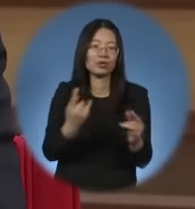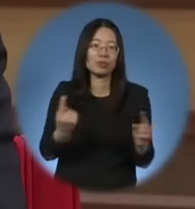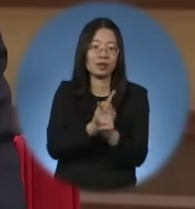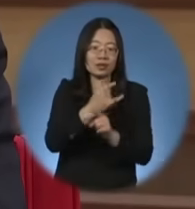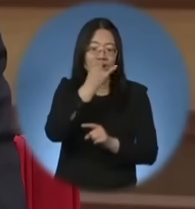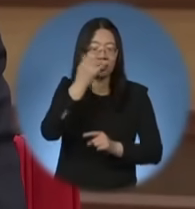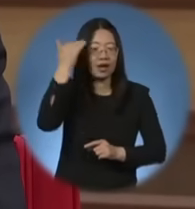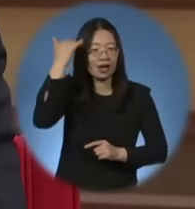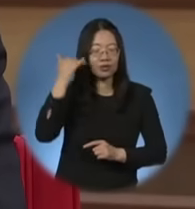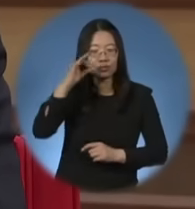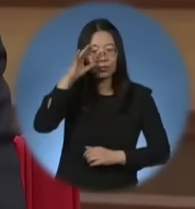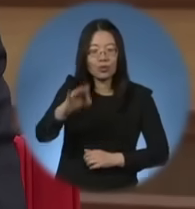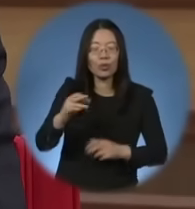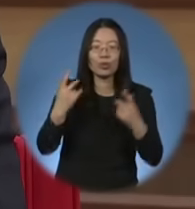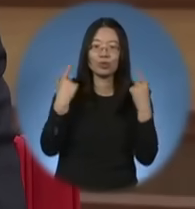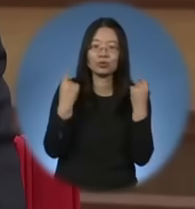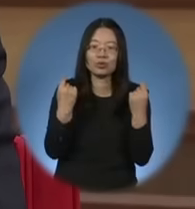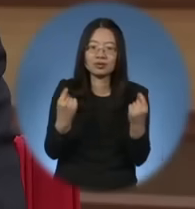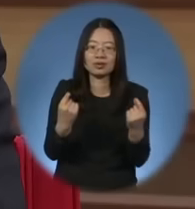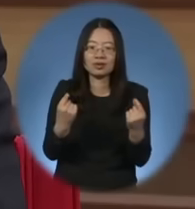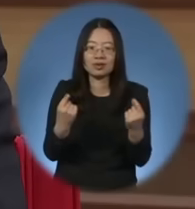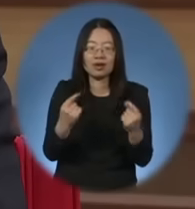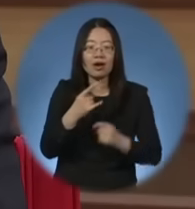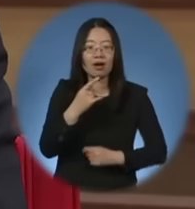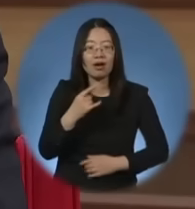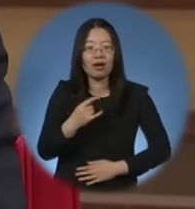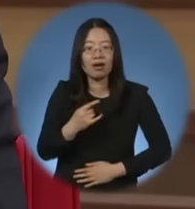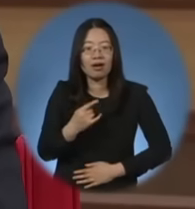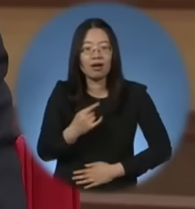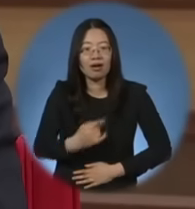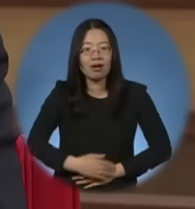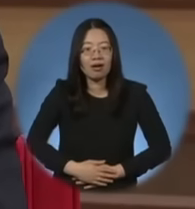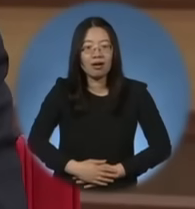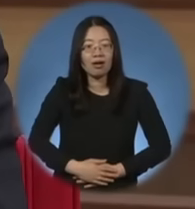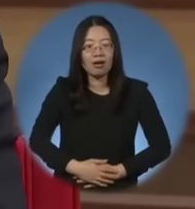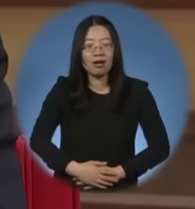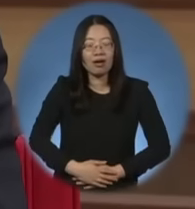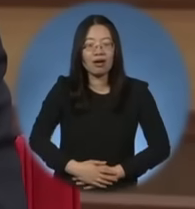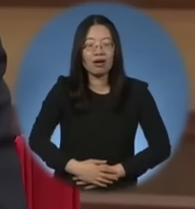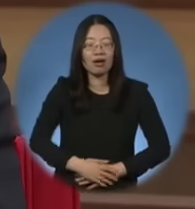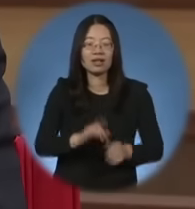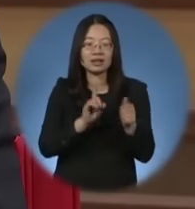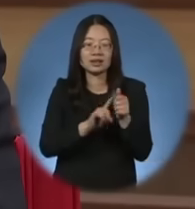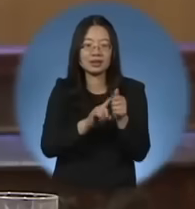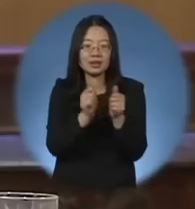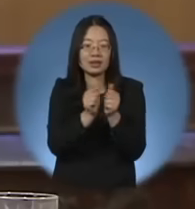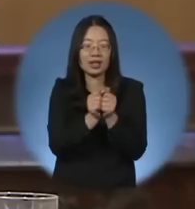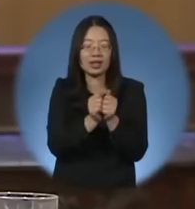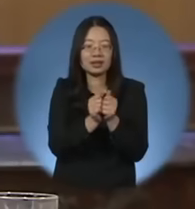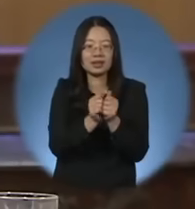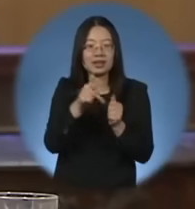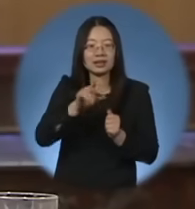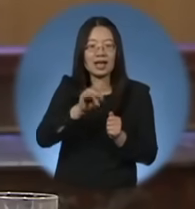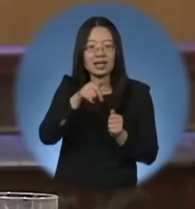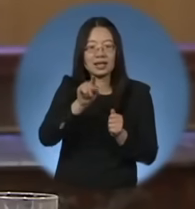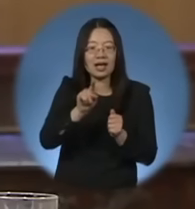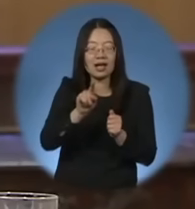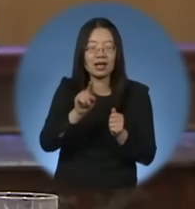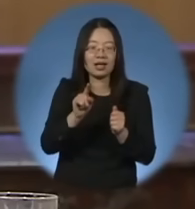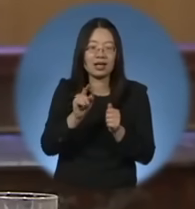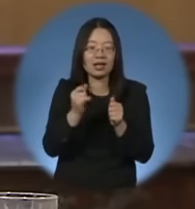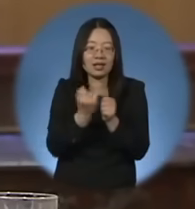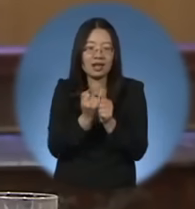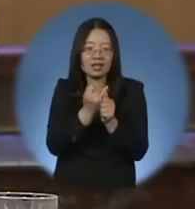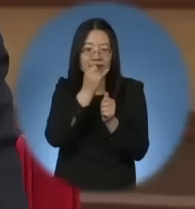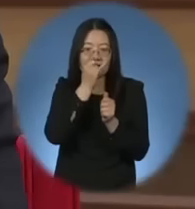말이냐면 우리 한국에는 아직도 어휘가 남아 있는데 장가간다고 장가간다 장가 든다 뭐